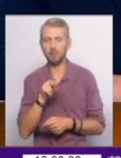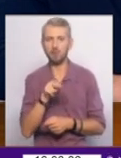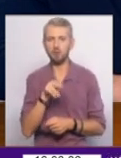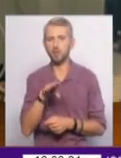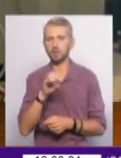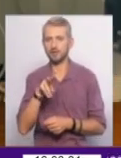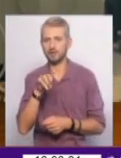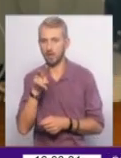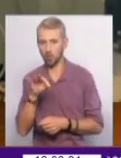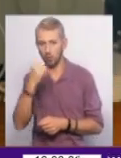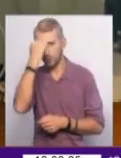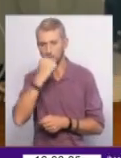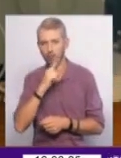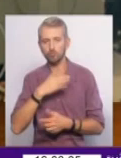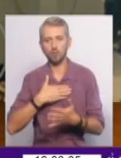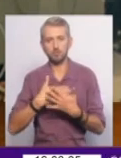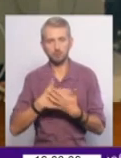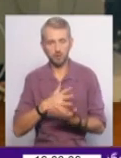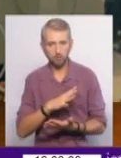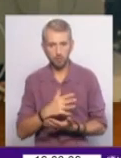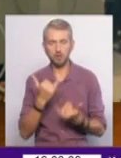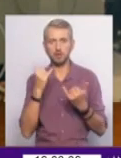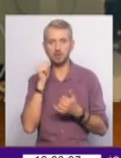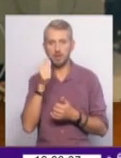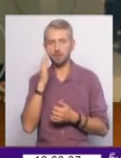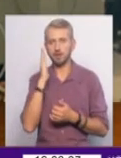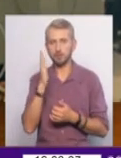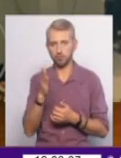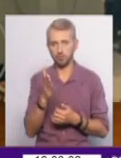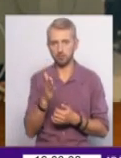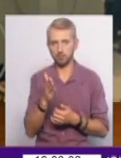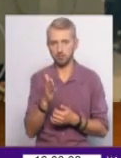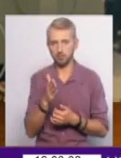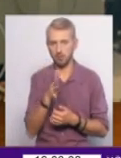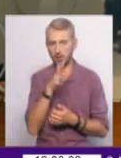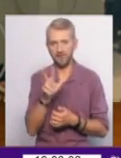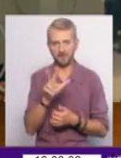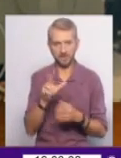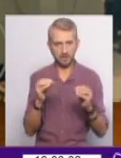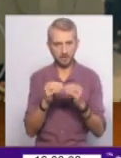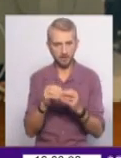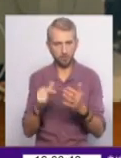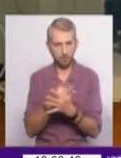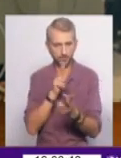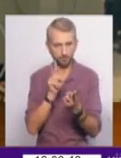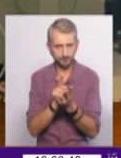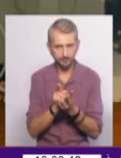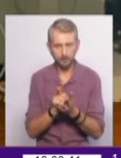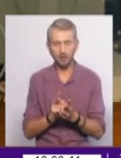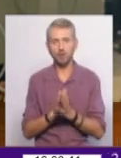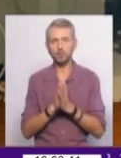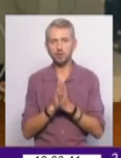дякую за те, що ви активно долучалися. Завтра на вас чекає ефір депутатської приймальні о 15:10.